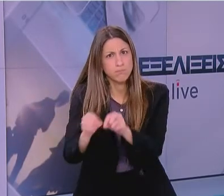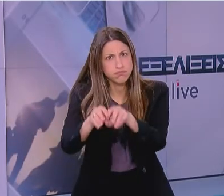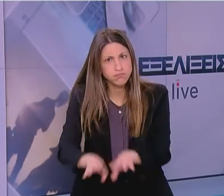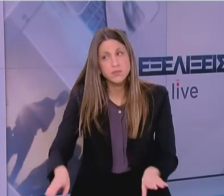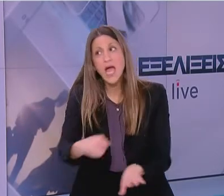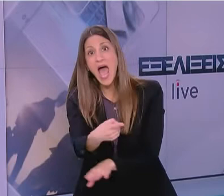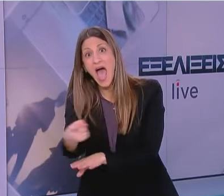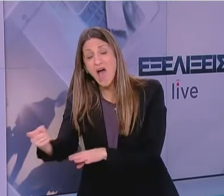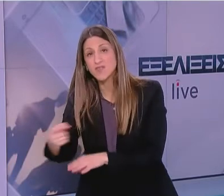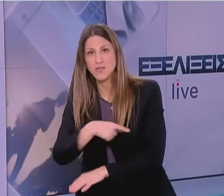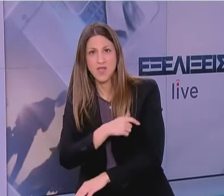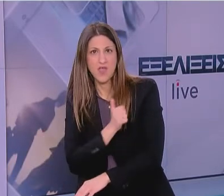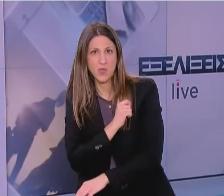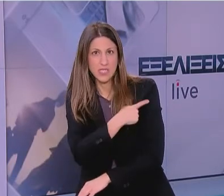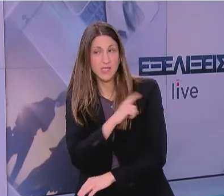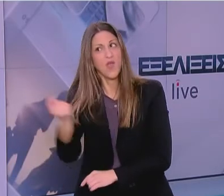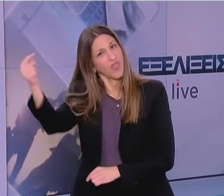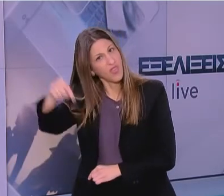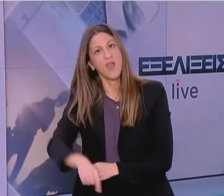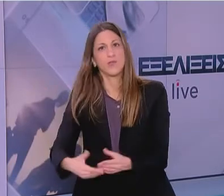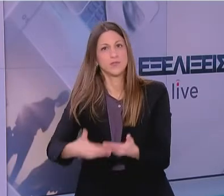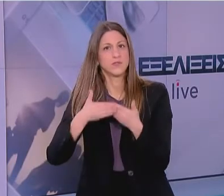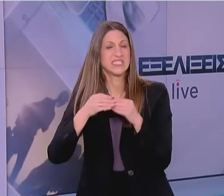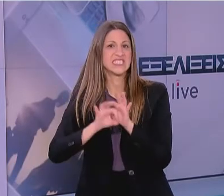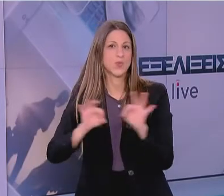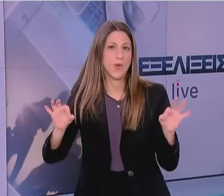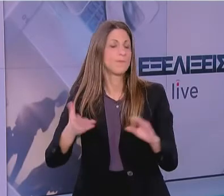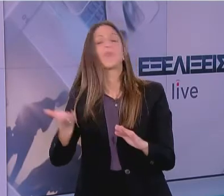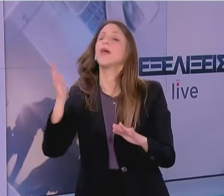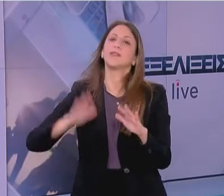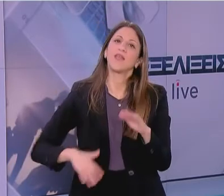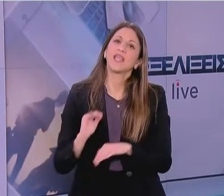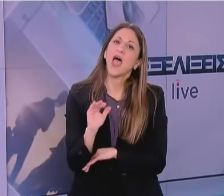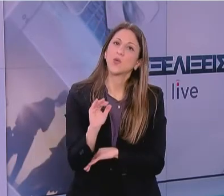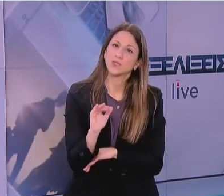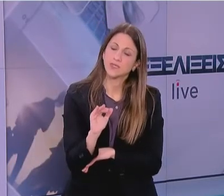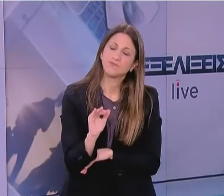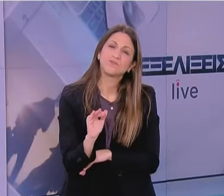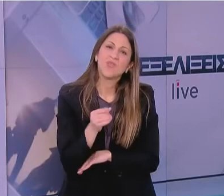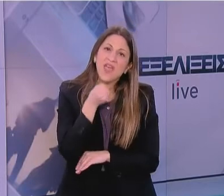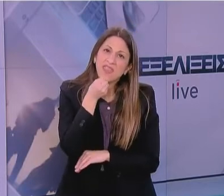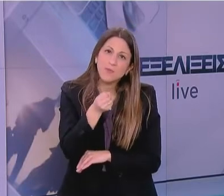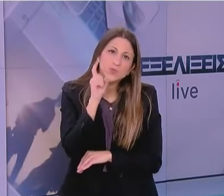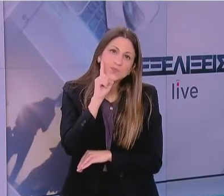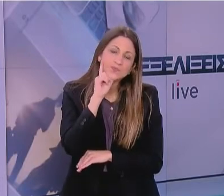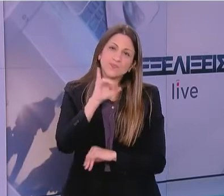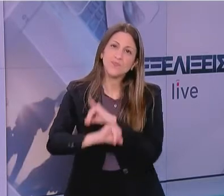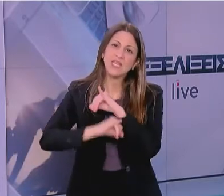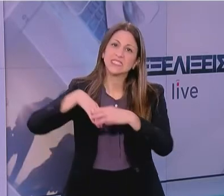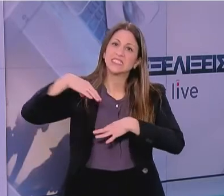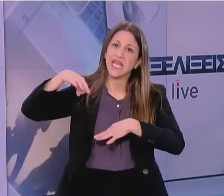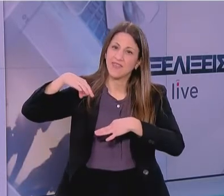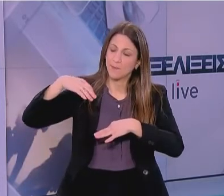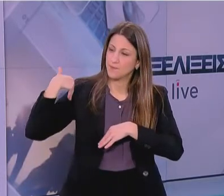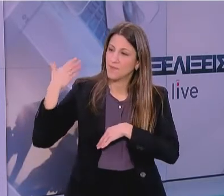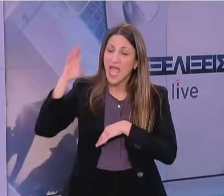την κερδίσουμε. Τελευταία ερώτηση από την κυρία Κοστάρα και την ιστοσελίδα InfoKids. Κύριε Τσιόδρα, νεότερες έρευνες στην